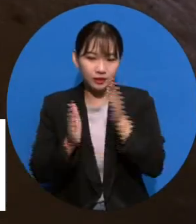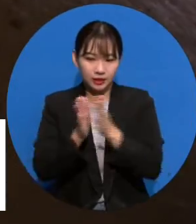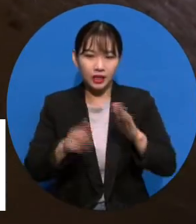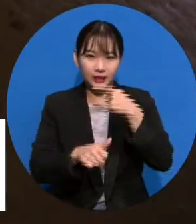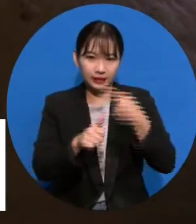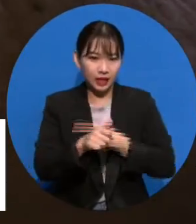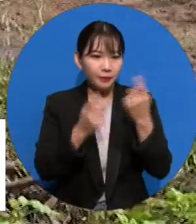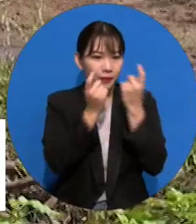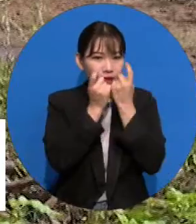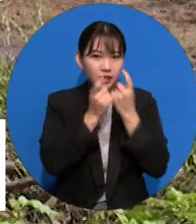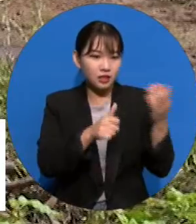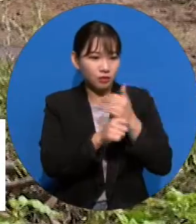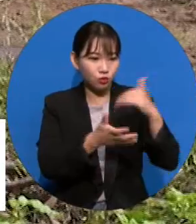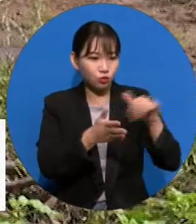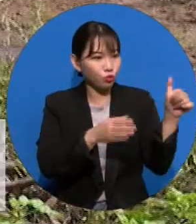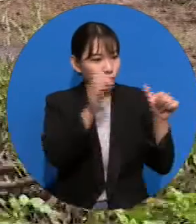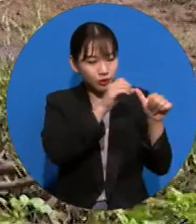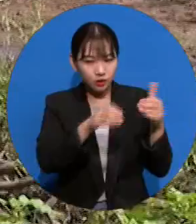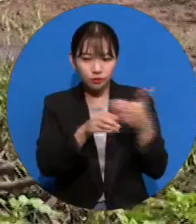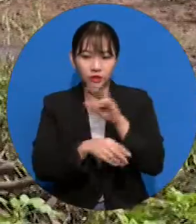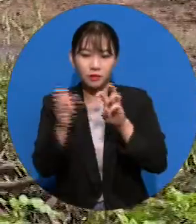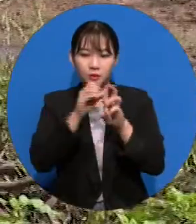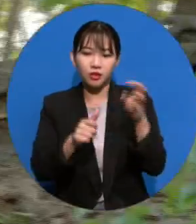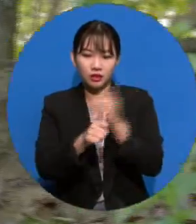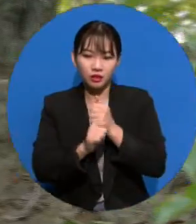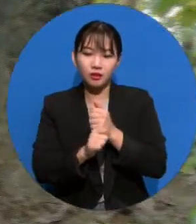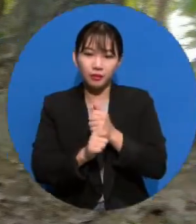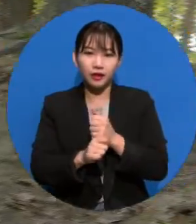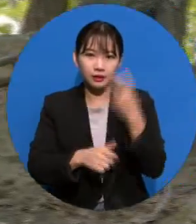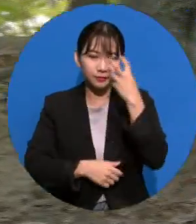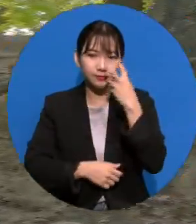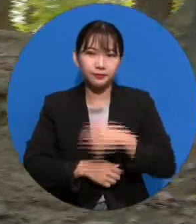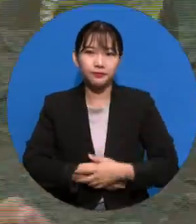멧돼지도 포획수의 5%에서 30%로 늘려 검사할 방침입니다.